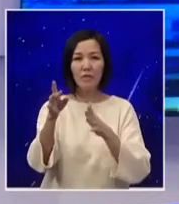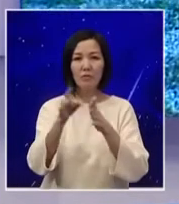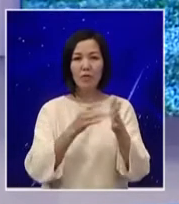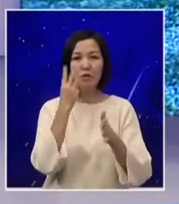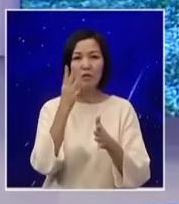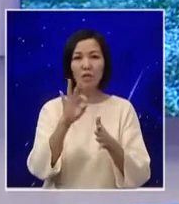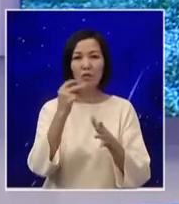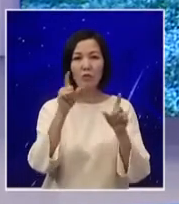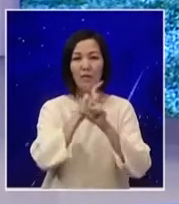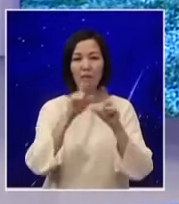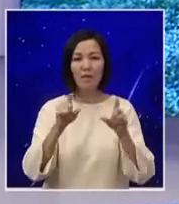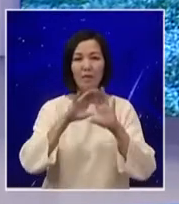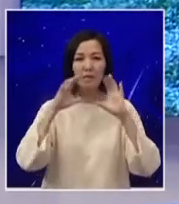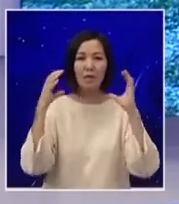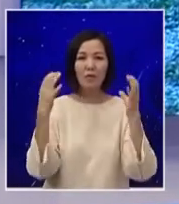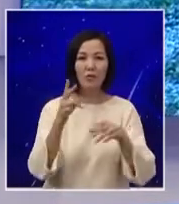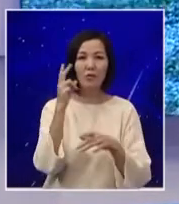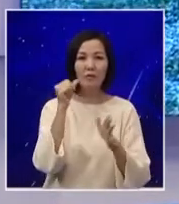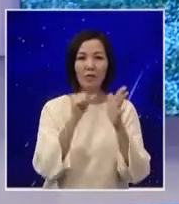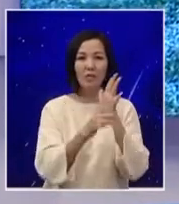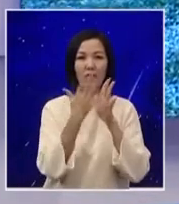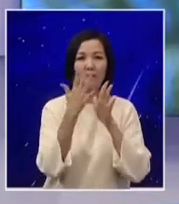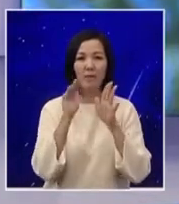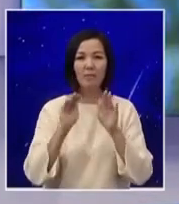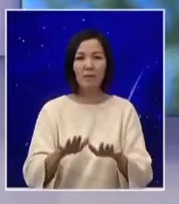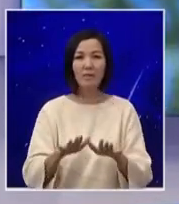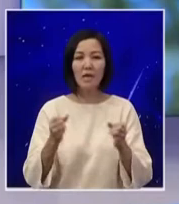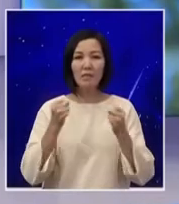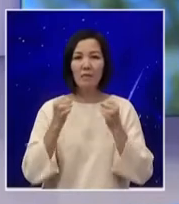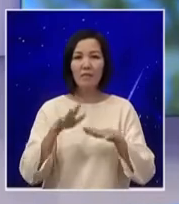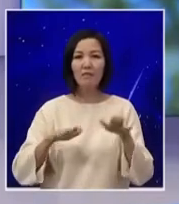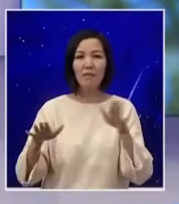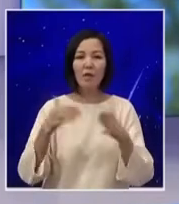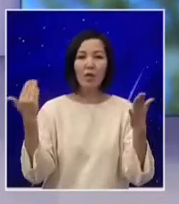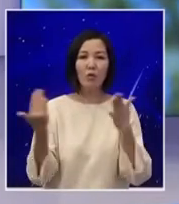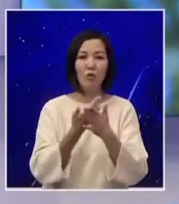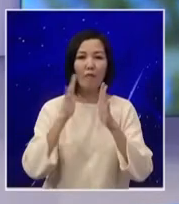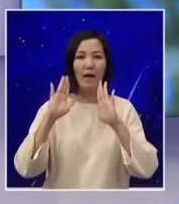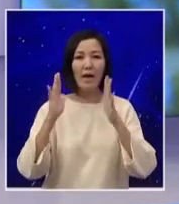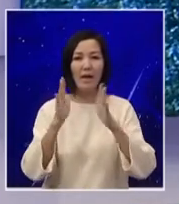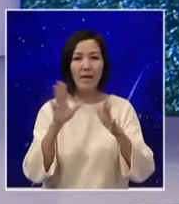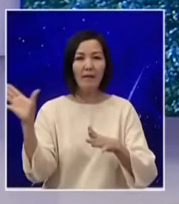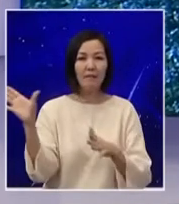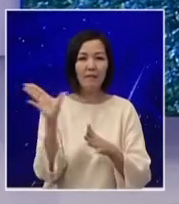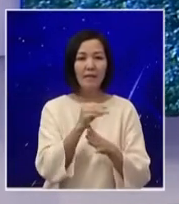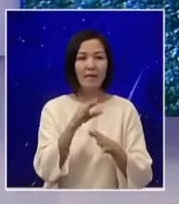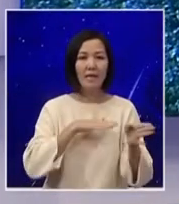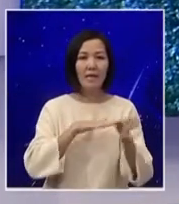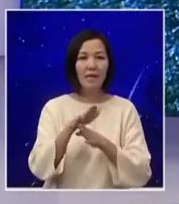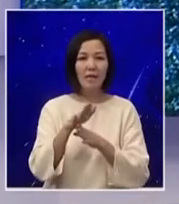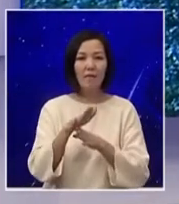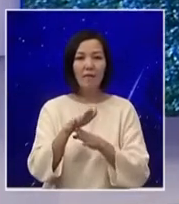300 объектов стадион на двести шестьдесят пять мест спортивная площадка и новая аллея все они